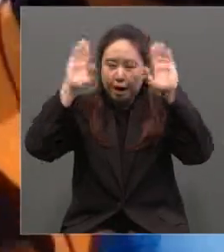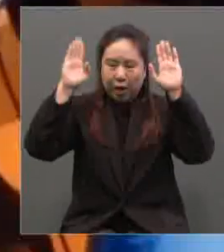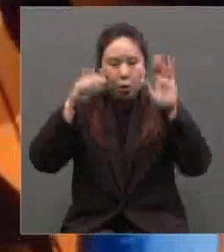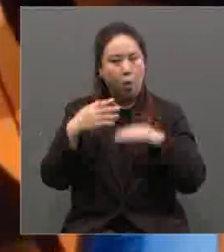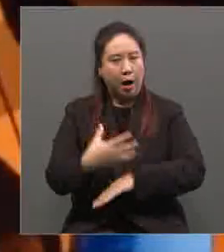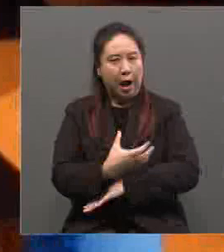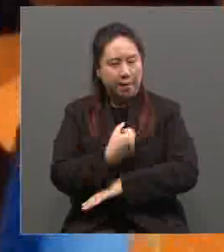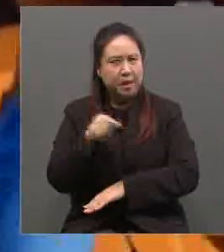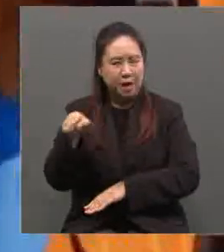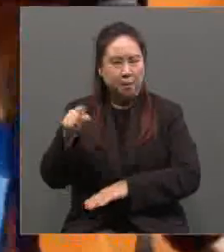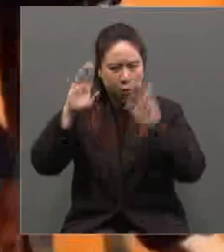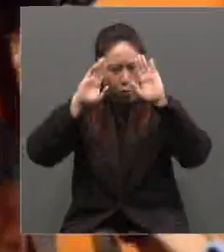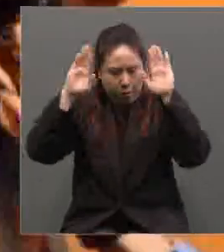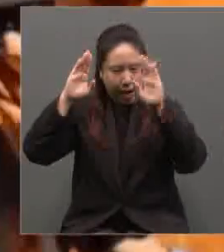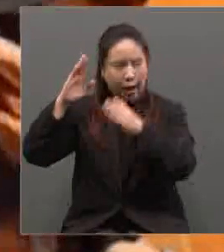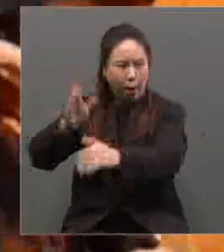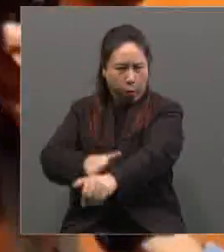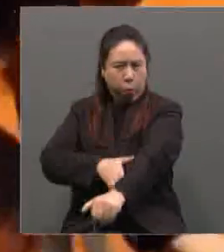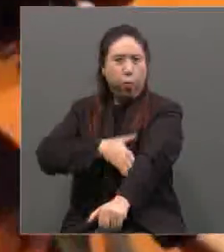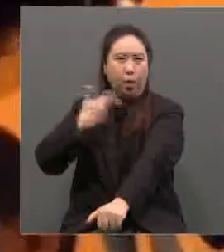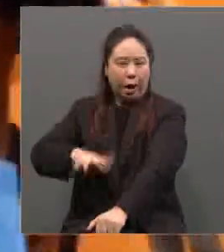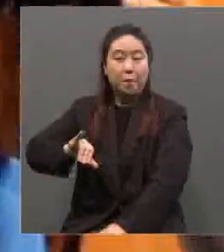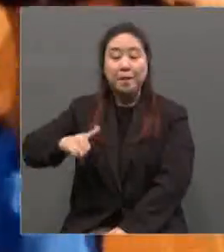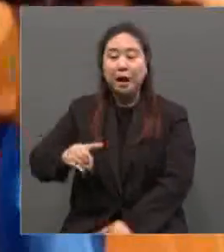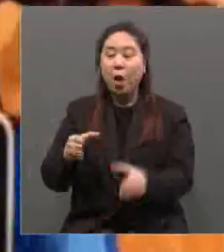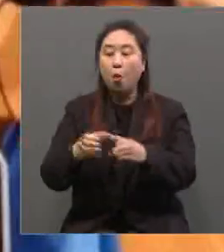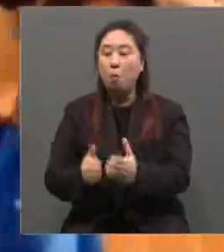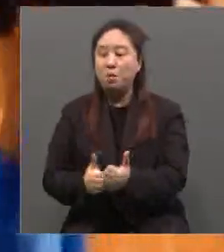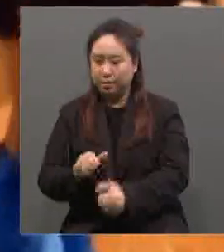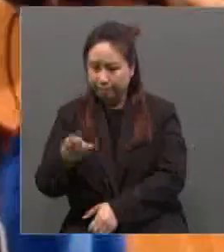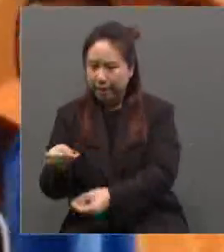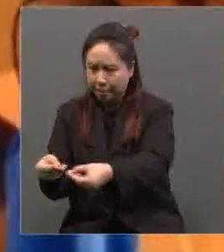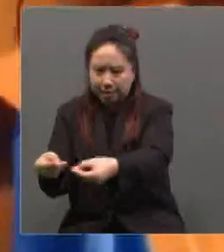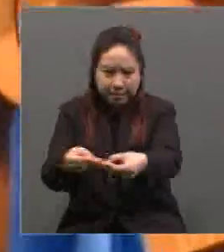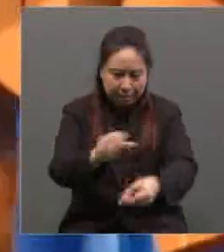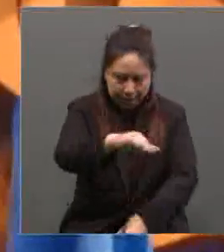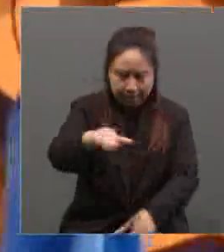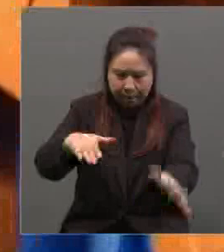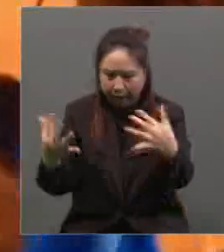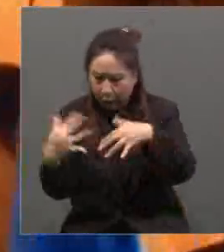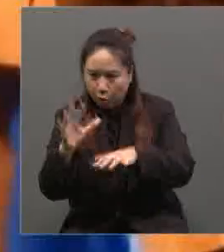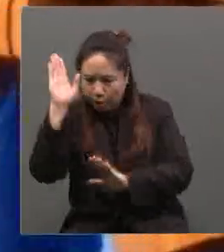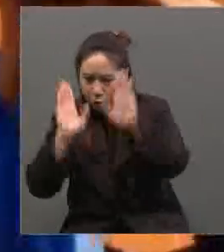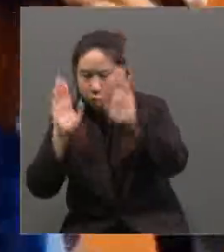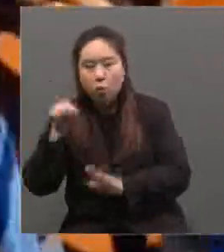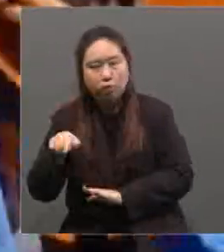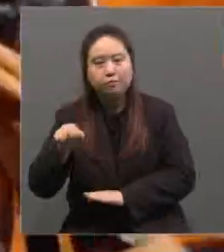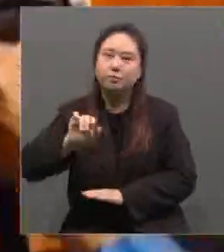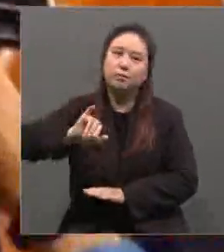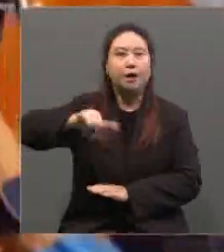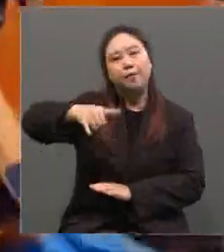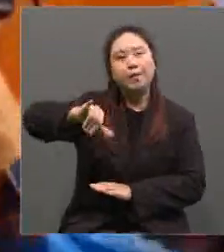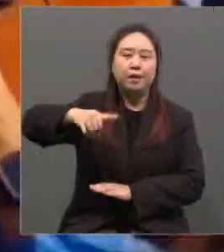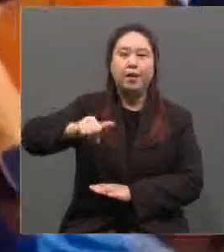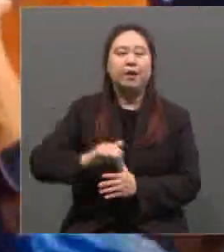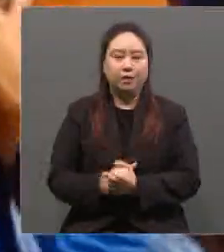การเมืองที่มียานะมายาวนานกว่าอาจจะมีการดีลกับพรรคร่วมอื่นๆให้มาร่วมลงมติด้วยซึ่งอาจจะเป็นเรื่องของมี